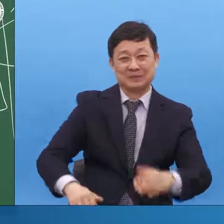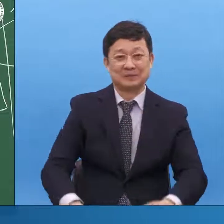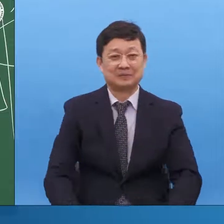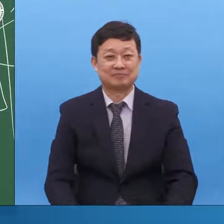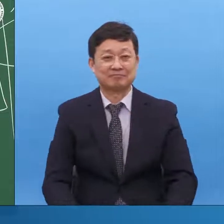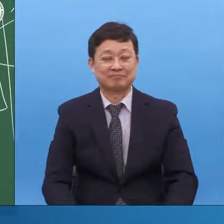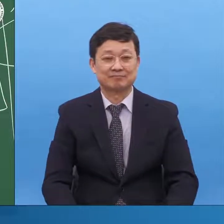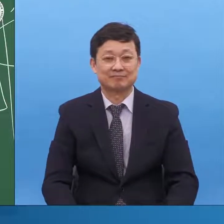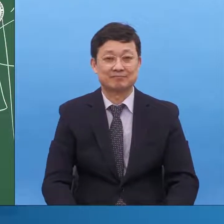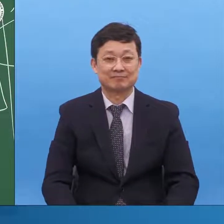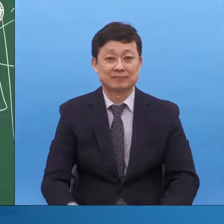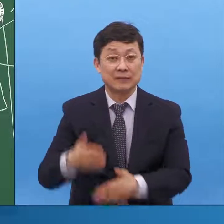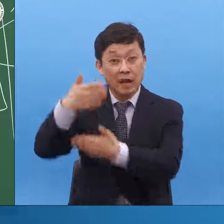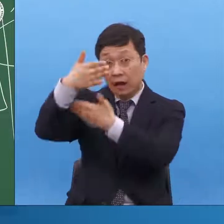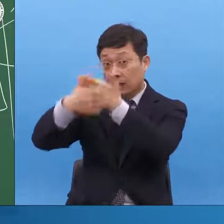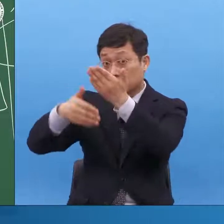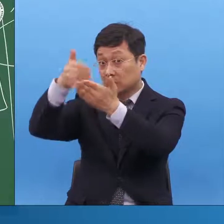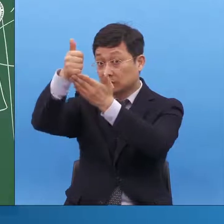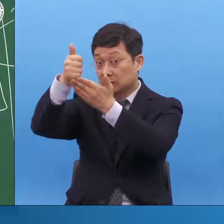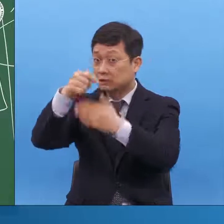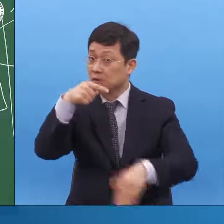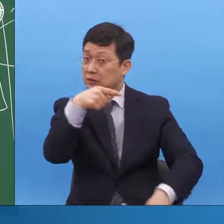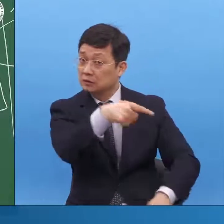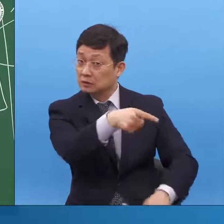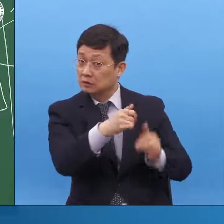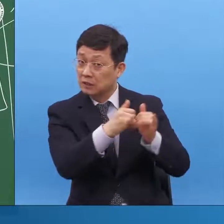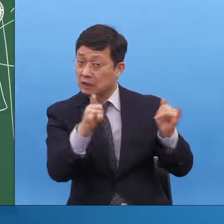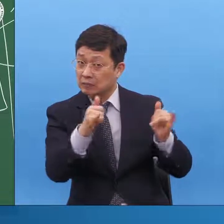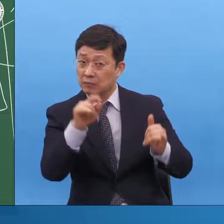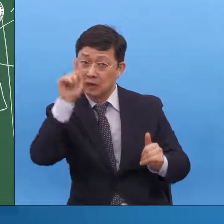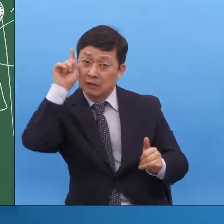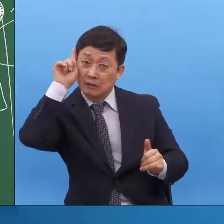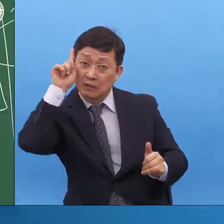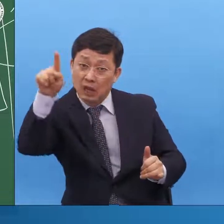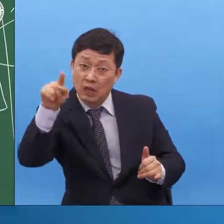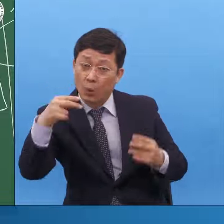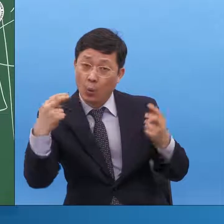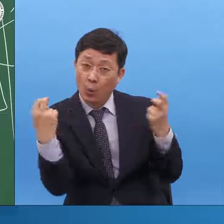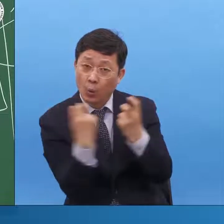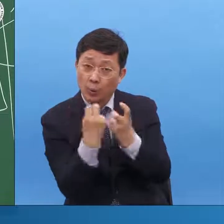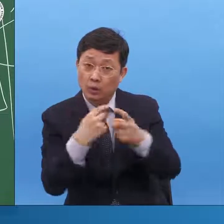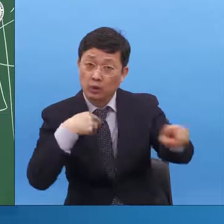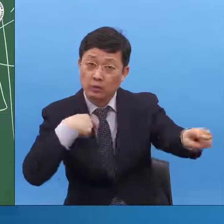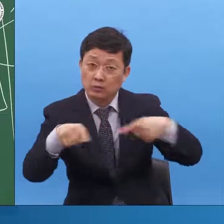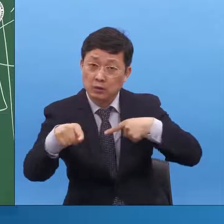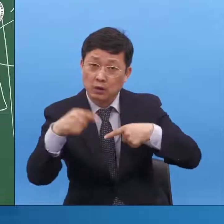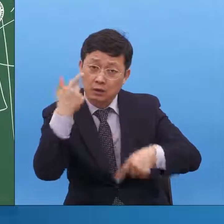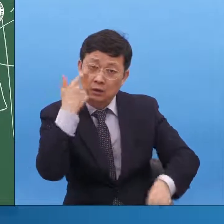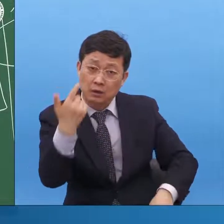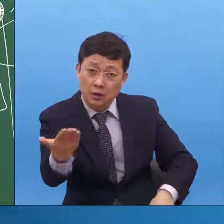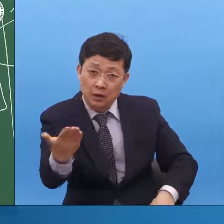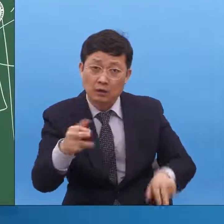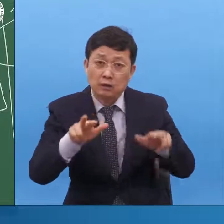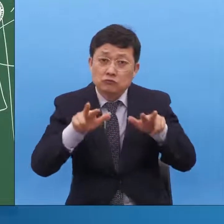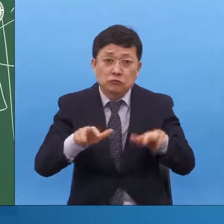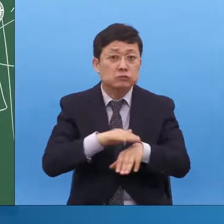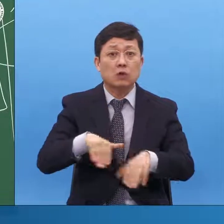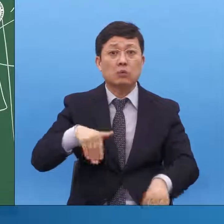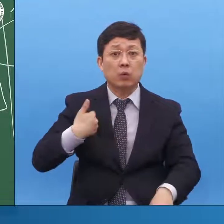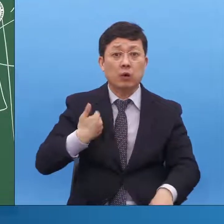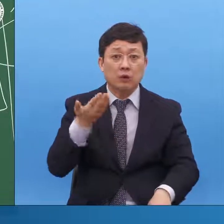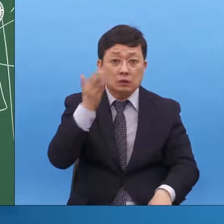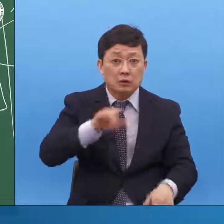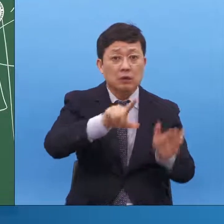하나님은 저 사람에게 내일 어떻게 역사할지 모릅니다. You never know how God's going to work upon that person tomorrow. 시간 지나고